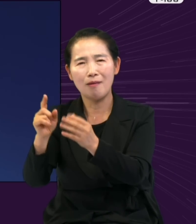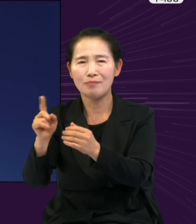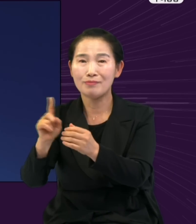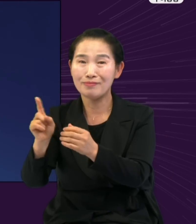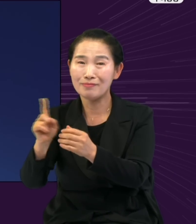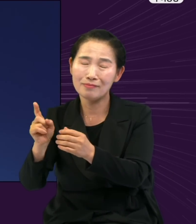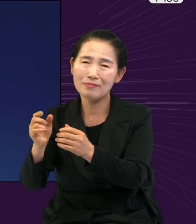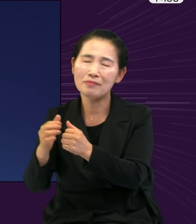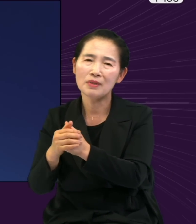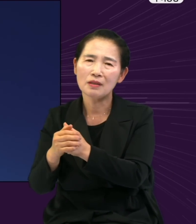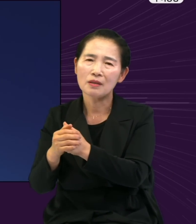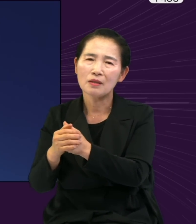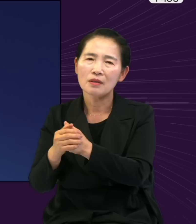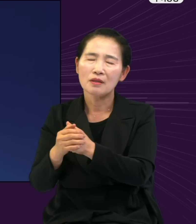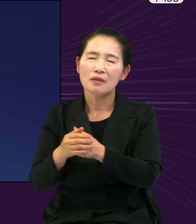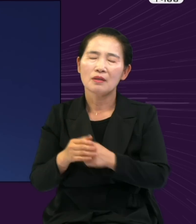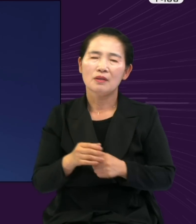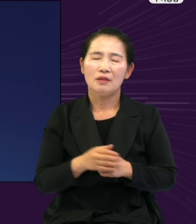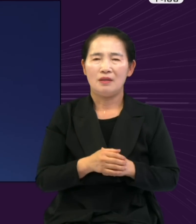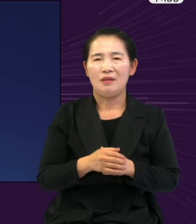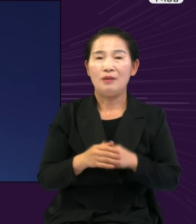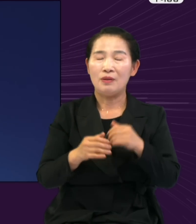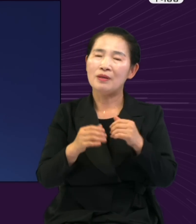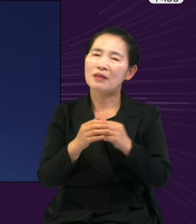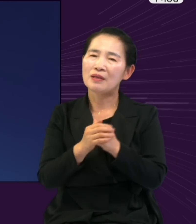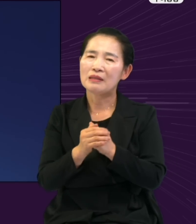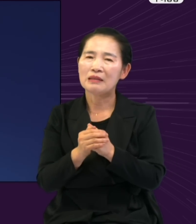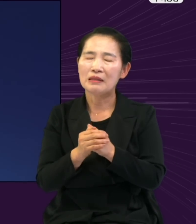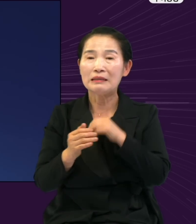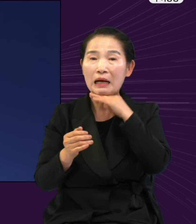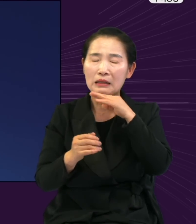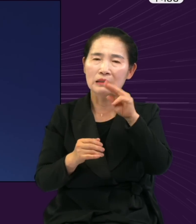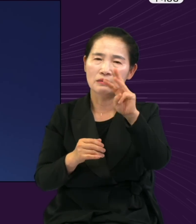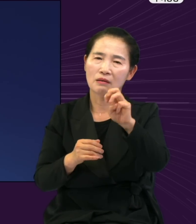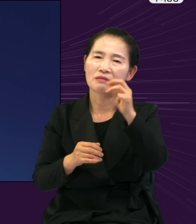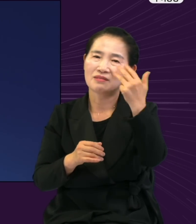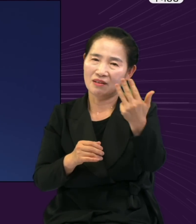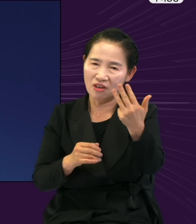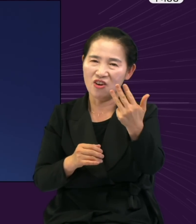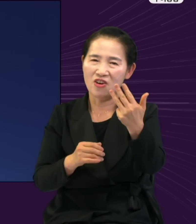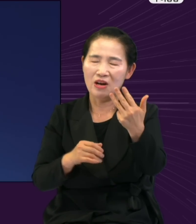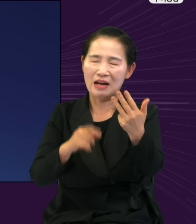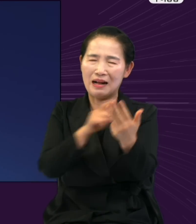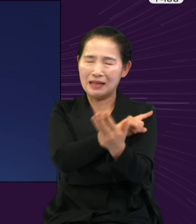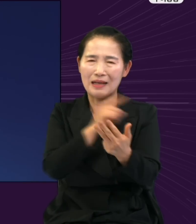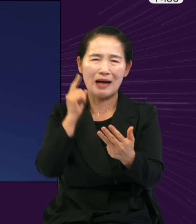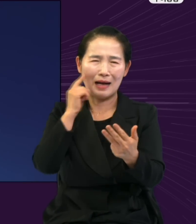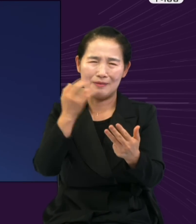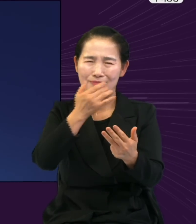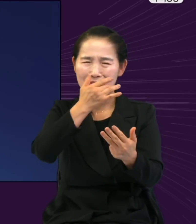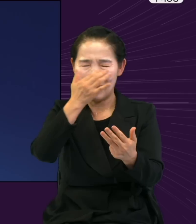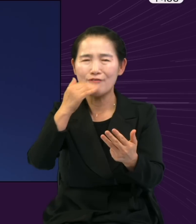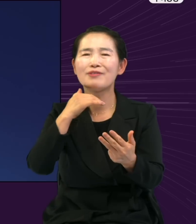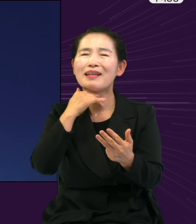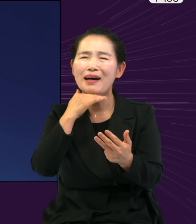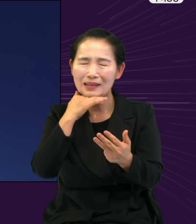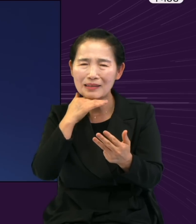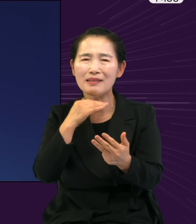하나님께서 우리 신랑을 가장 좋을 때 38이었어요. 가장 아름다운 나이 저도 38이었습니다.